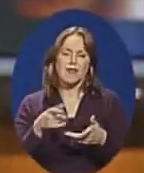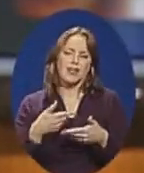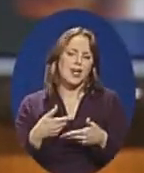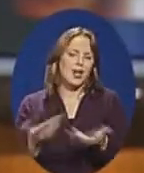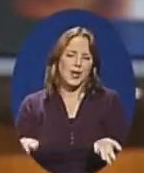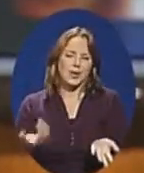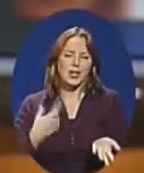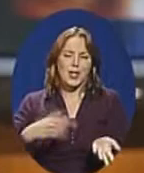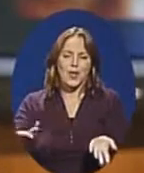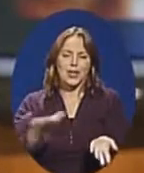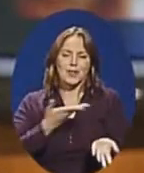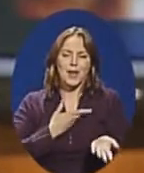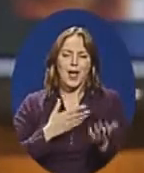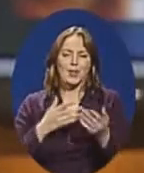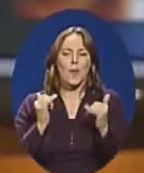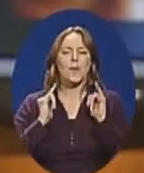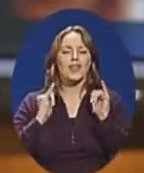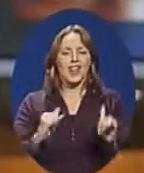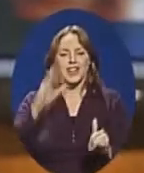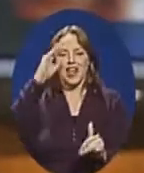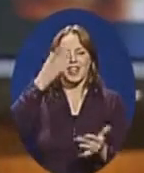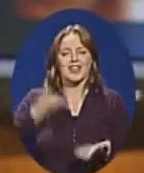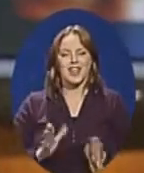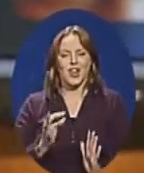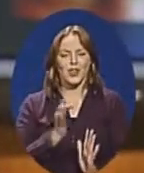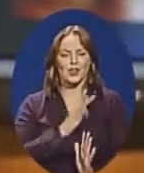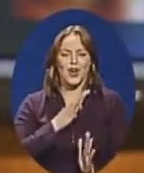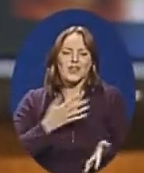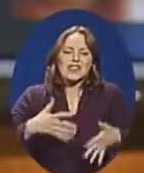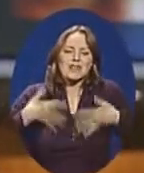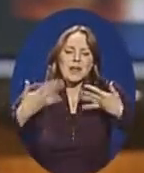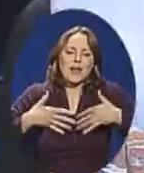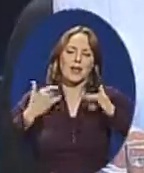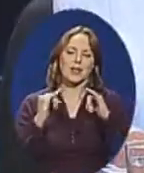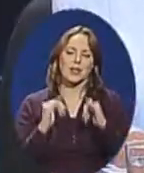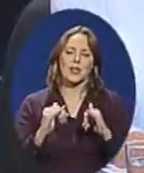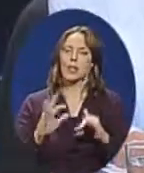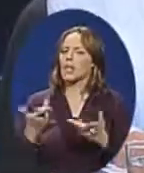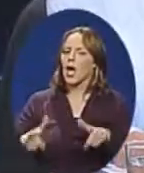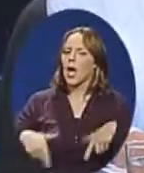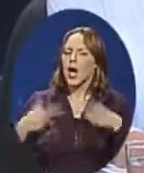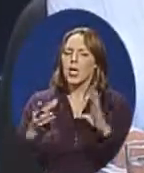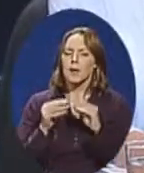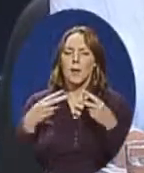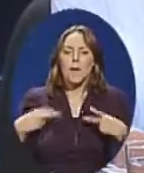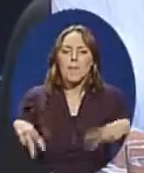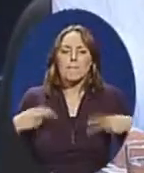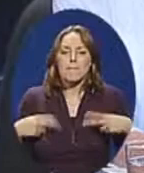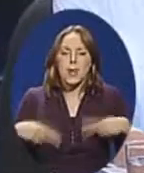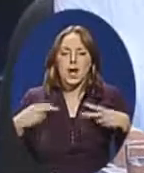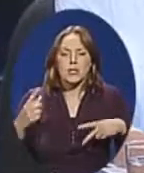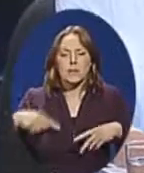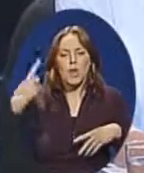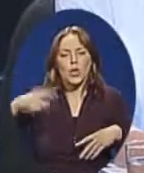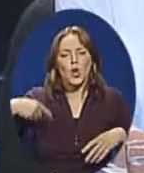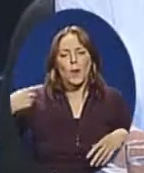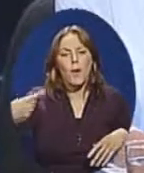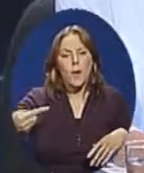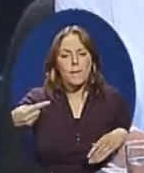כלום. אנחנו קיבלנו ילד במתנה, ואנחנו שמחים על המתנה הזו. וחיים עם הפחד מהיום